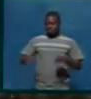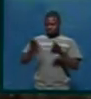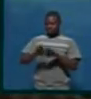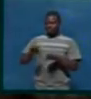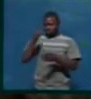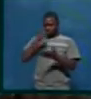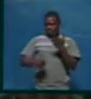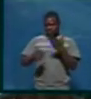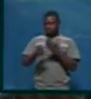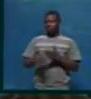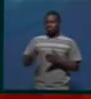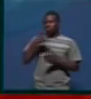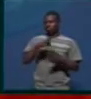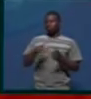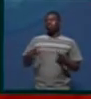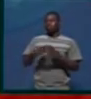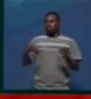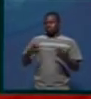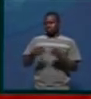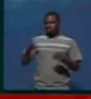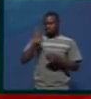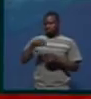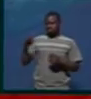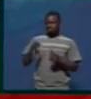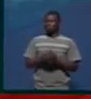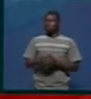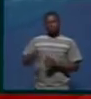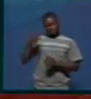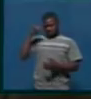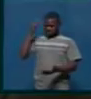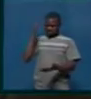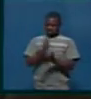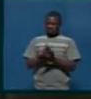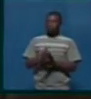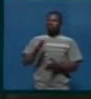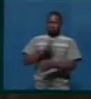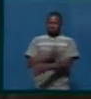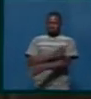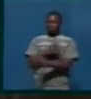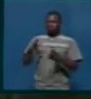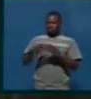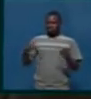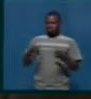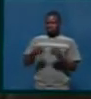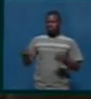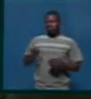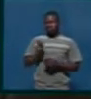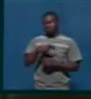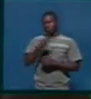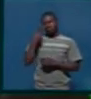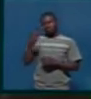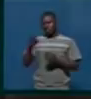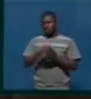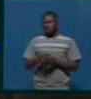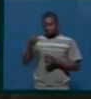fermement contre le péril plastique au Burkina Faso. Nous avons constaté qu'il y a des initiatives, mais de façon dispersée. Les gens